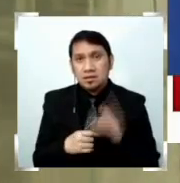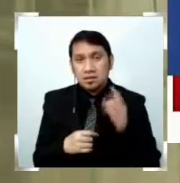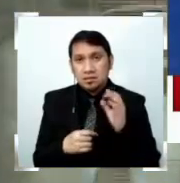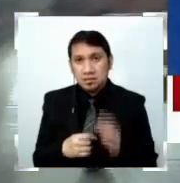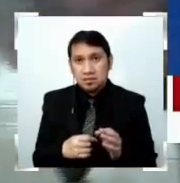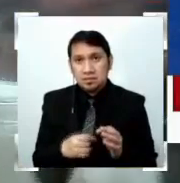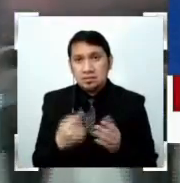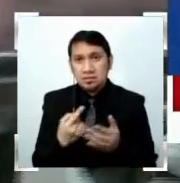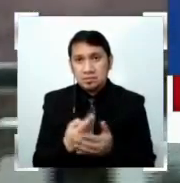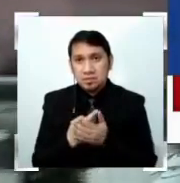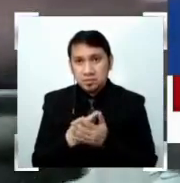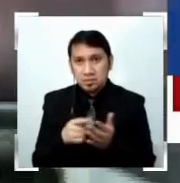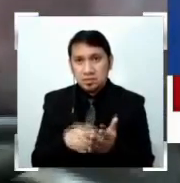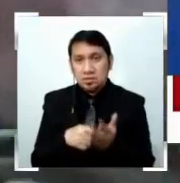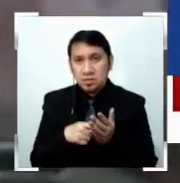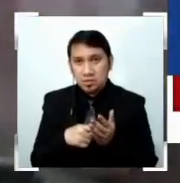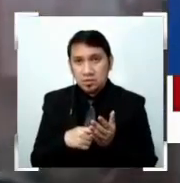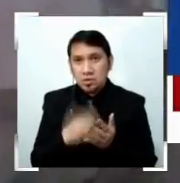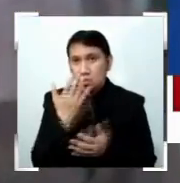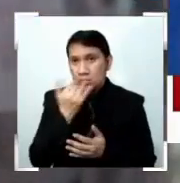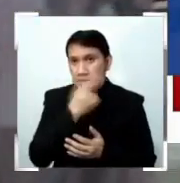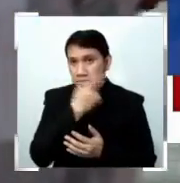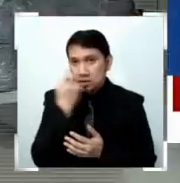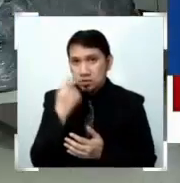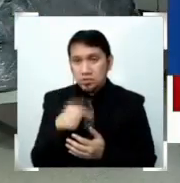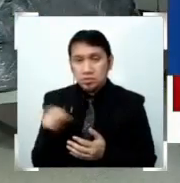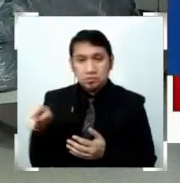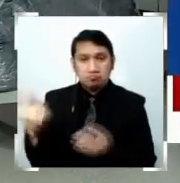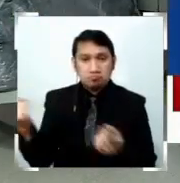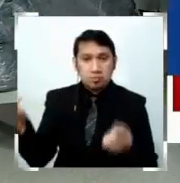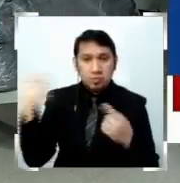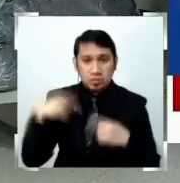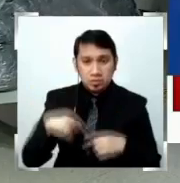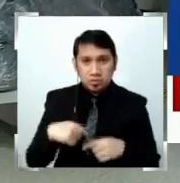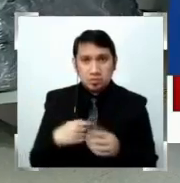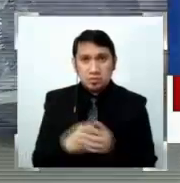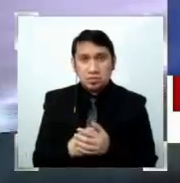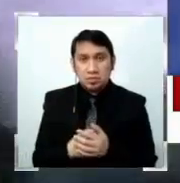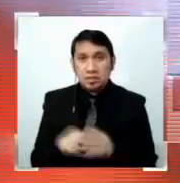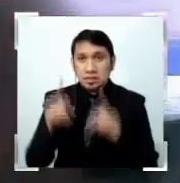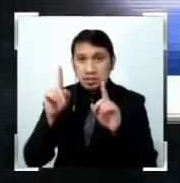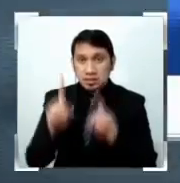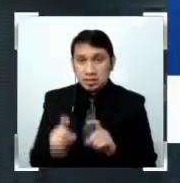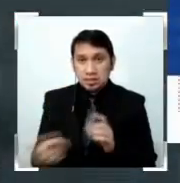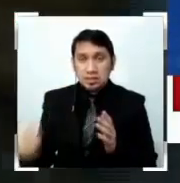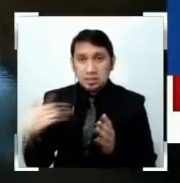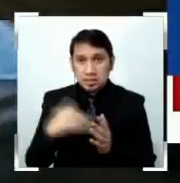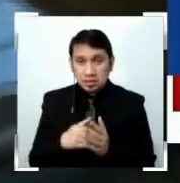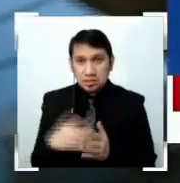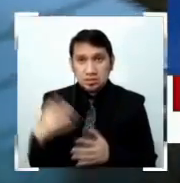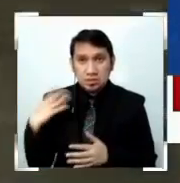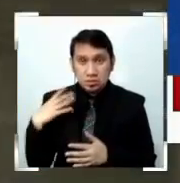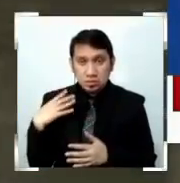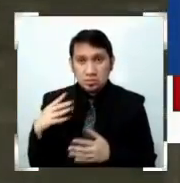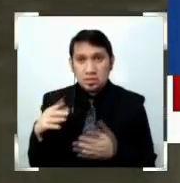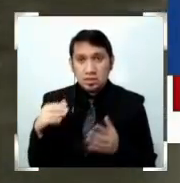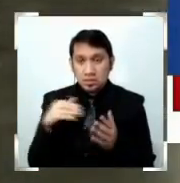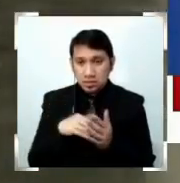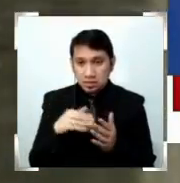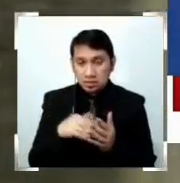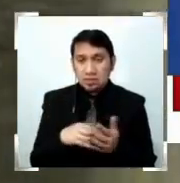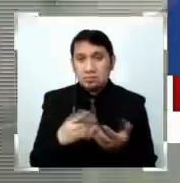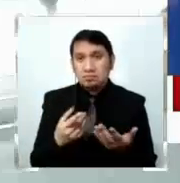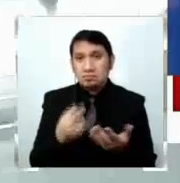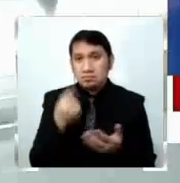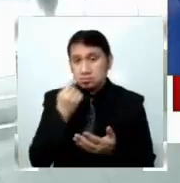quarantine requirement. Gusto ko rin na pagdating dito, test ulit. Tapos habang inaantay, mag-quarantine muna siya ng mga 3 to